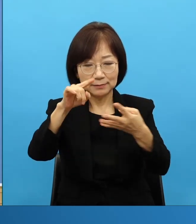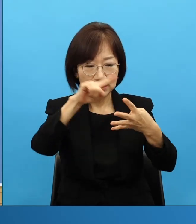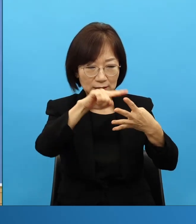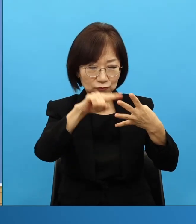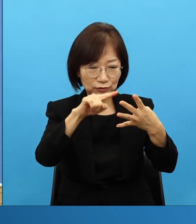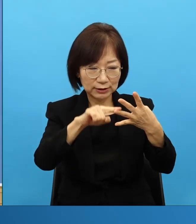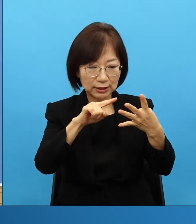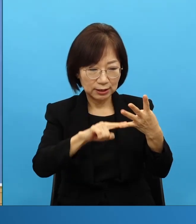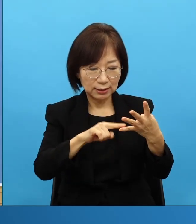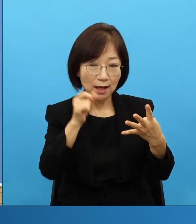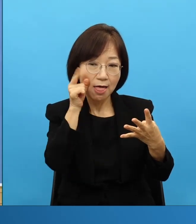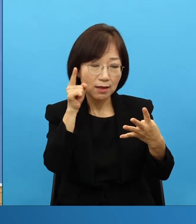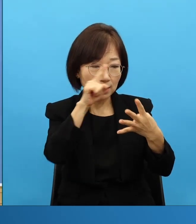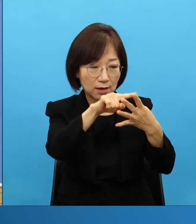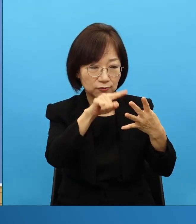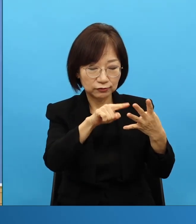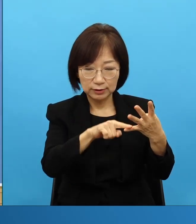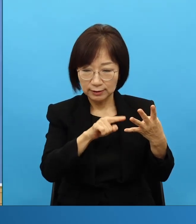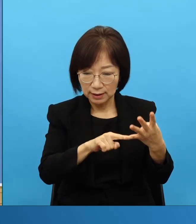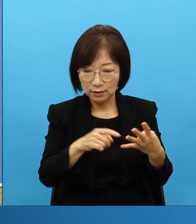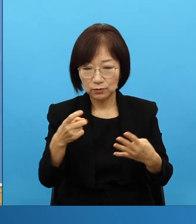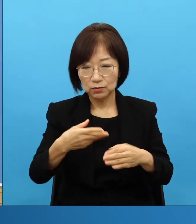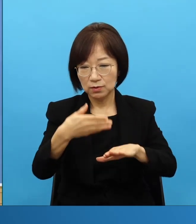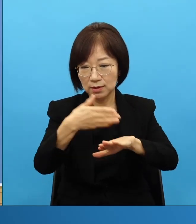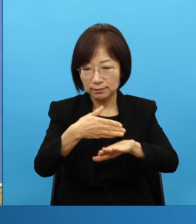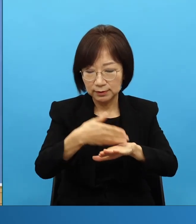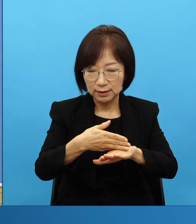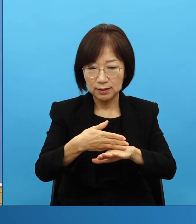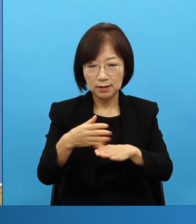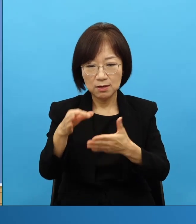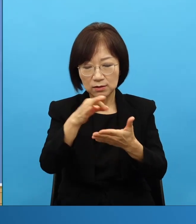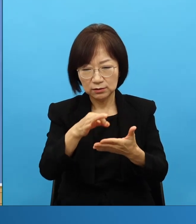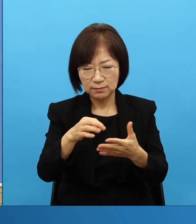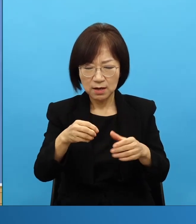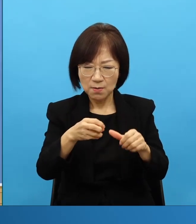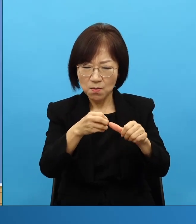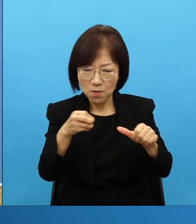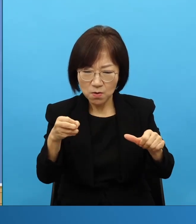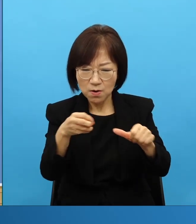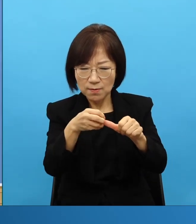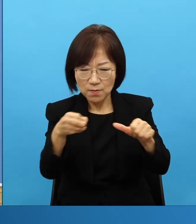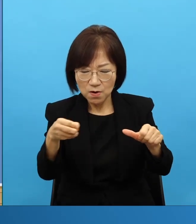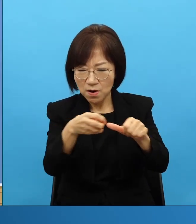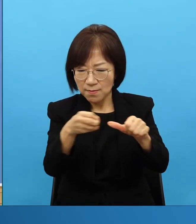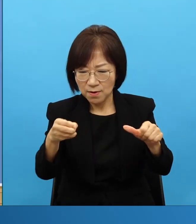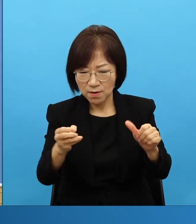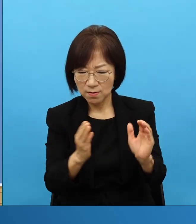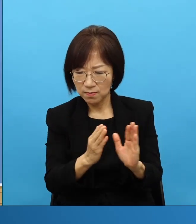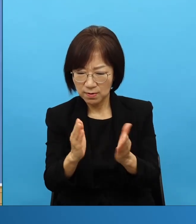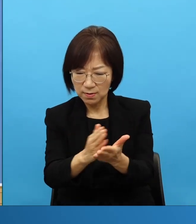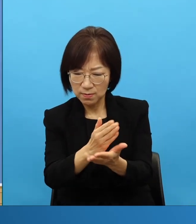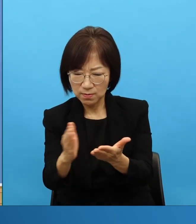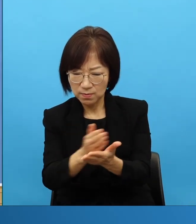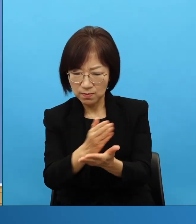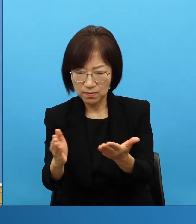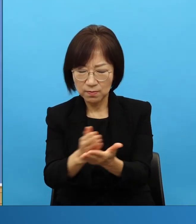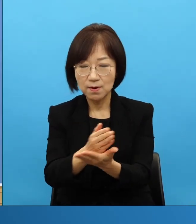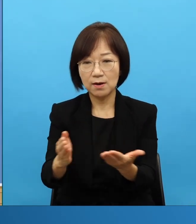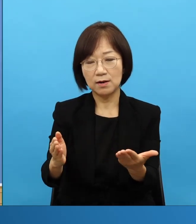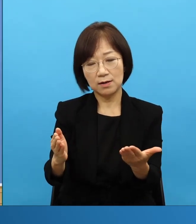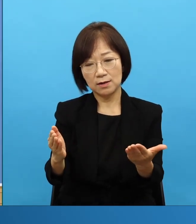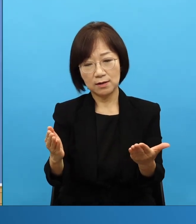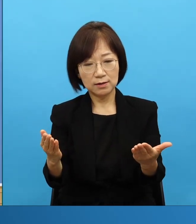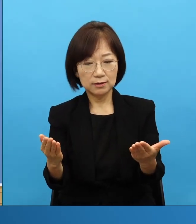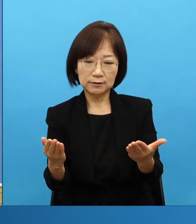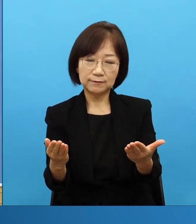미리. And so whenever she receives her monthly wages, and I'm sure she didn't really receive that much, but then she'll get that money and then she'll take out 4 envelopes,